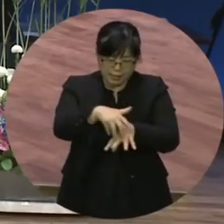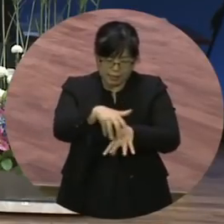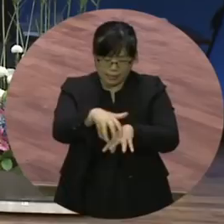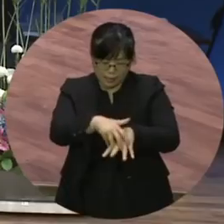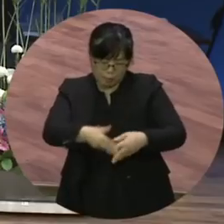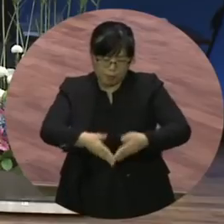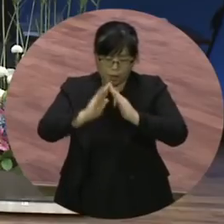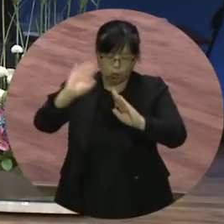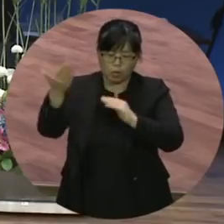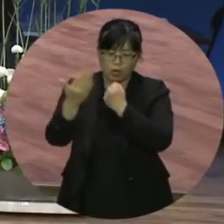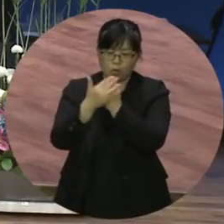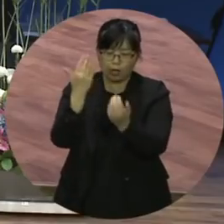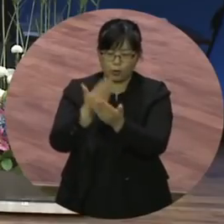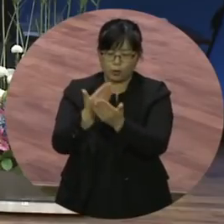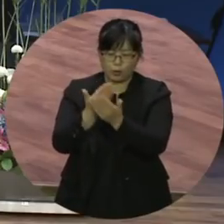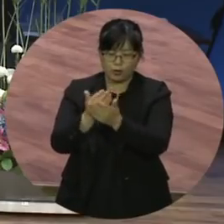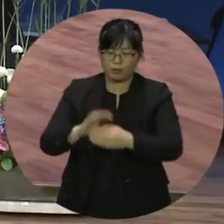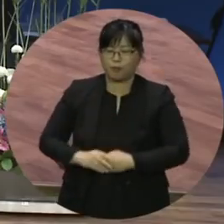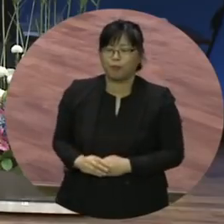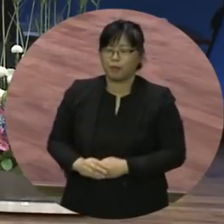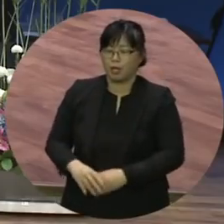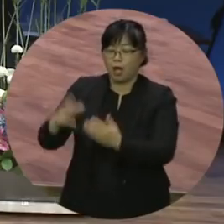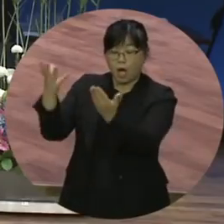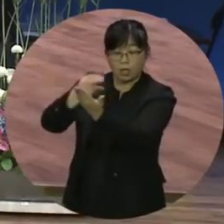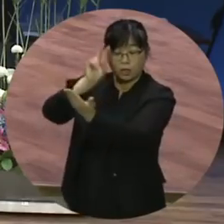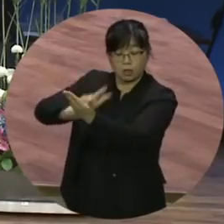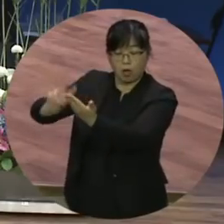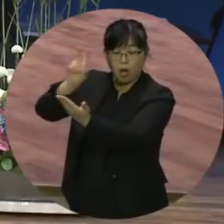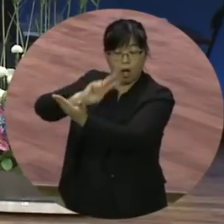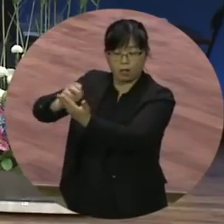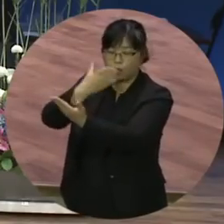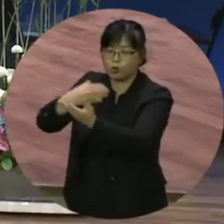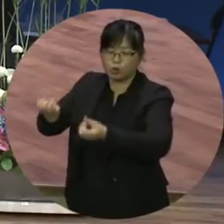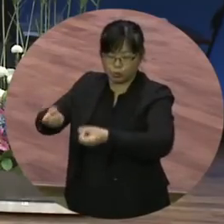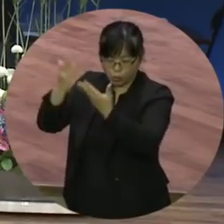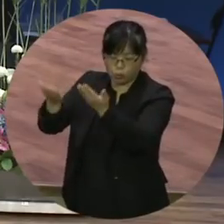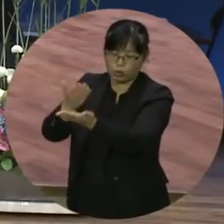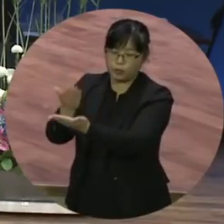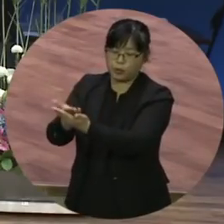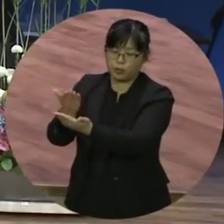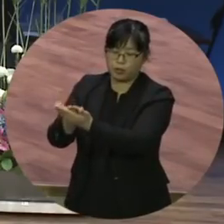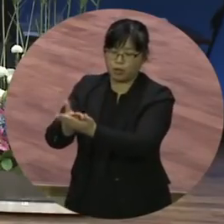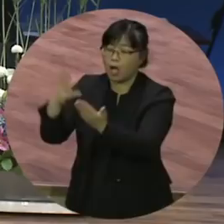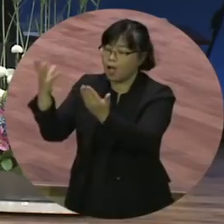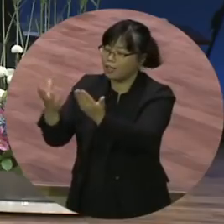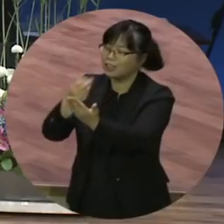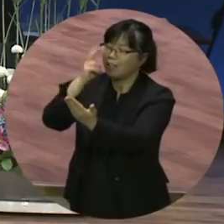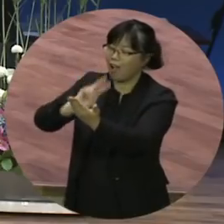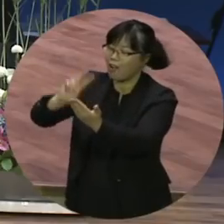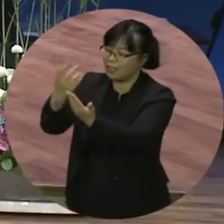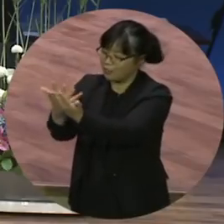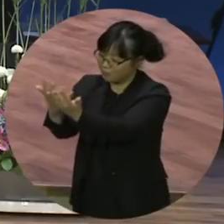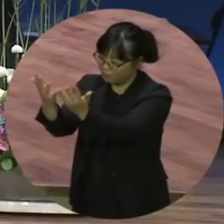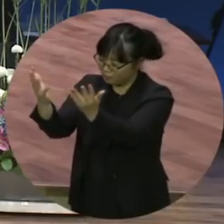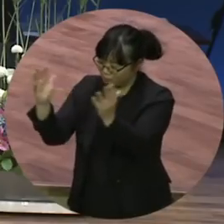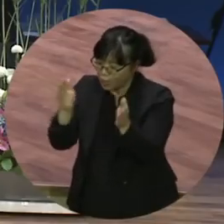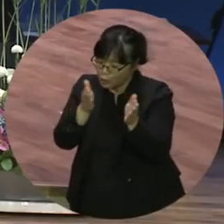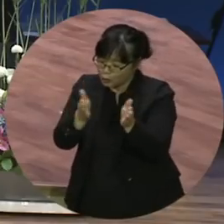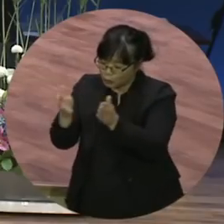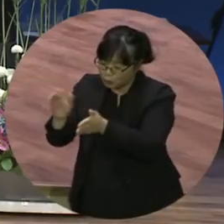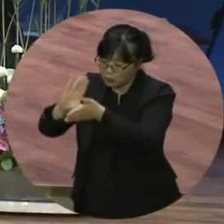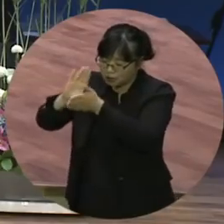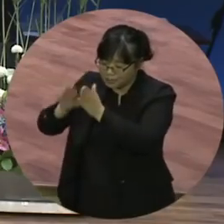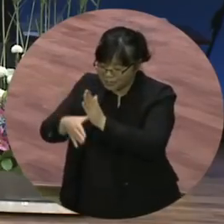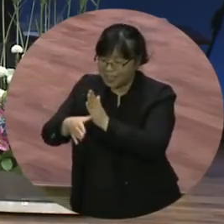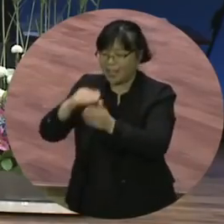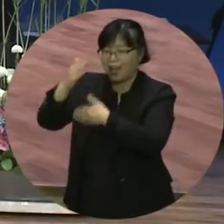준비한 시온 찬양대와 오케스트라를 축복하여 주시옵소서. 찬양을 준비하는 매일매일 속에 임마누엘의